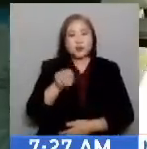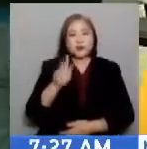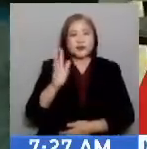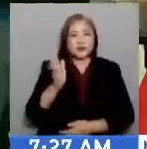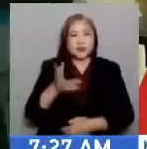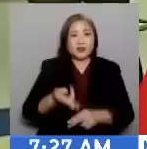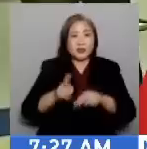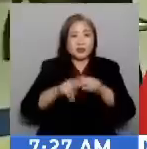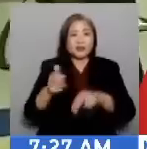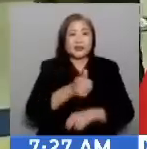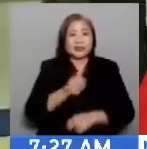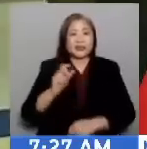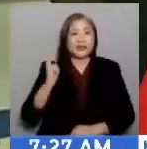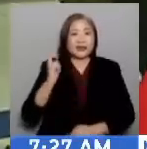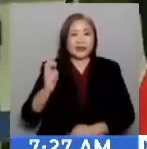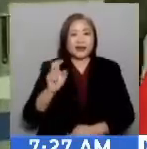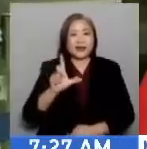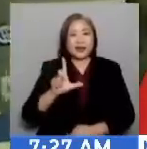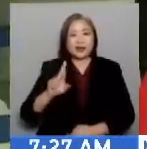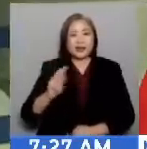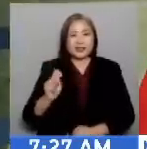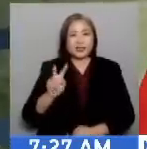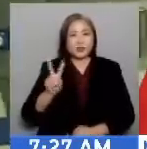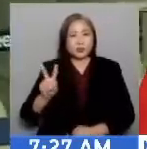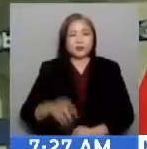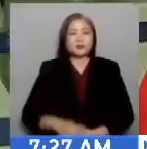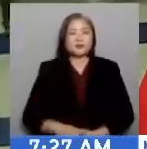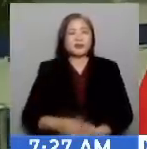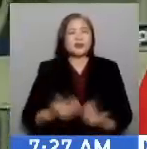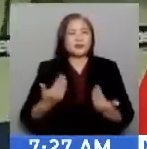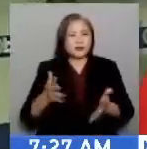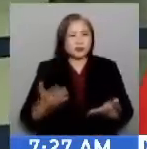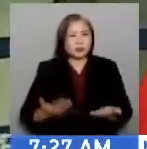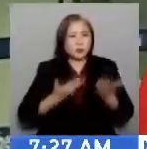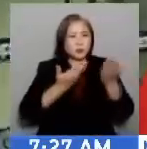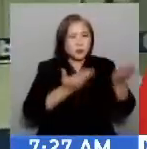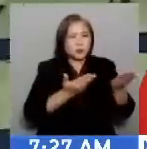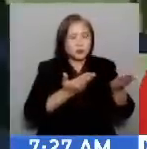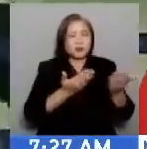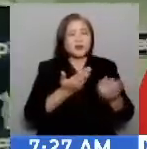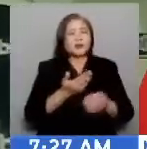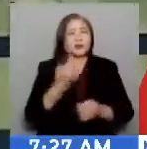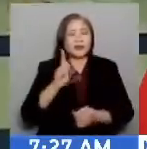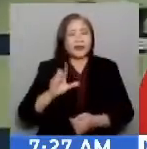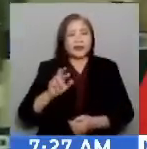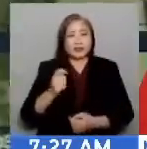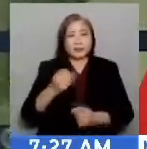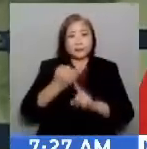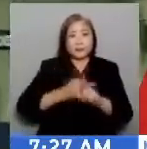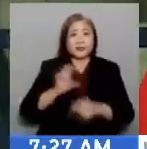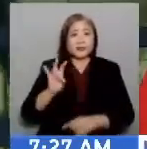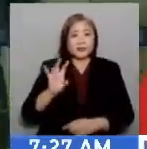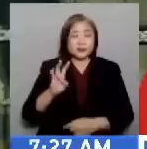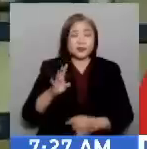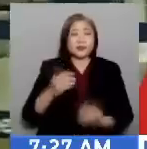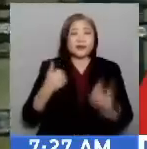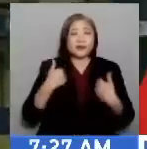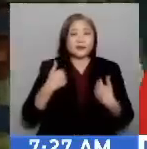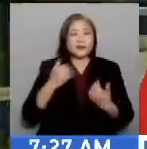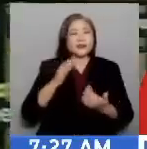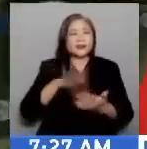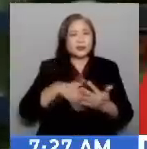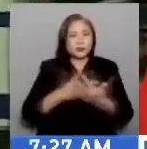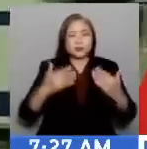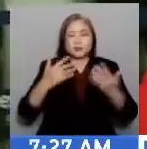Line 2. Nakapaghain na ng petisyon ng LRT ukol dito. Sa February 17 nga, nagtakda na ng public hearing ang Department of